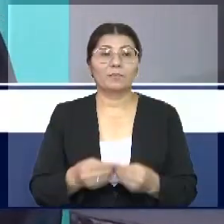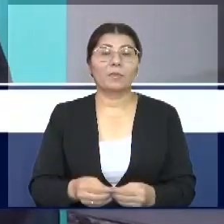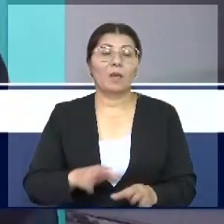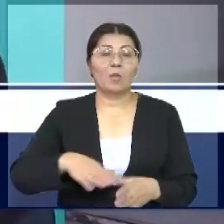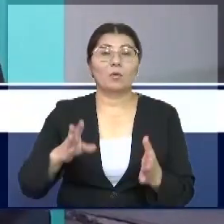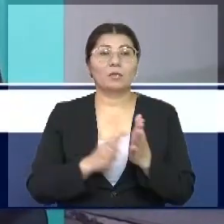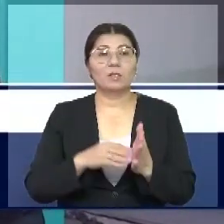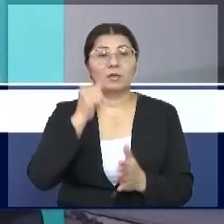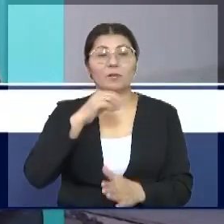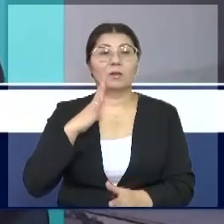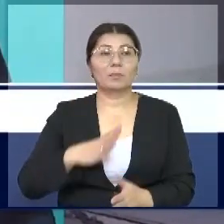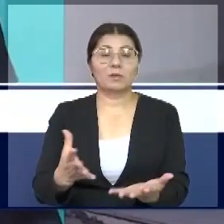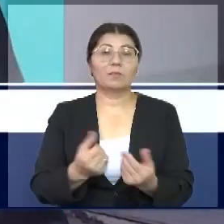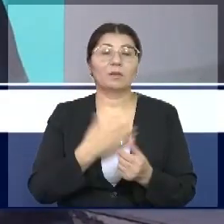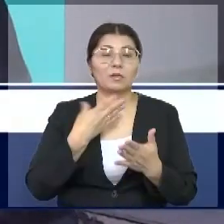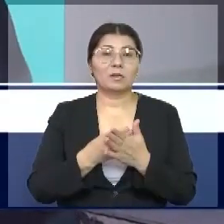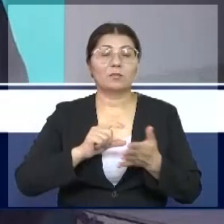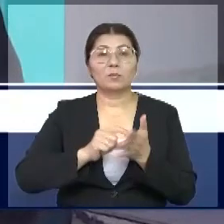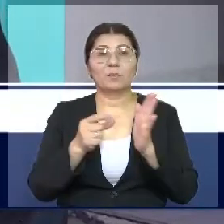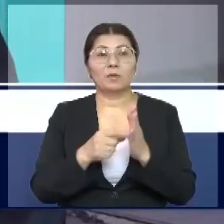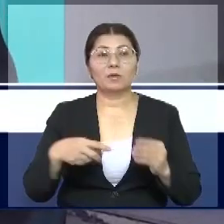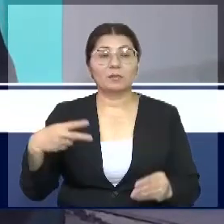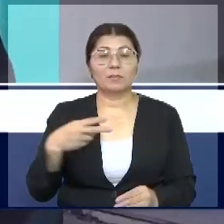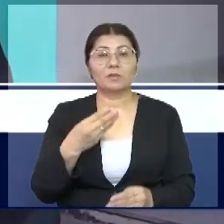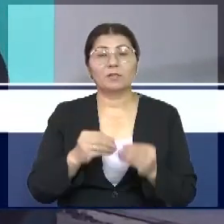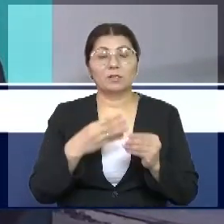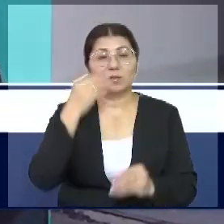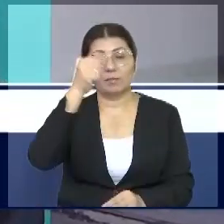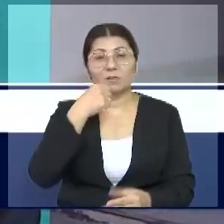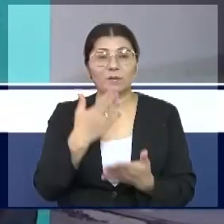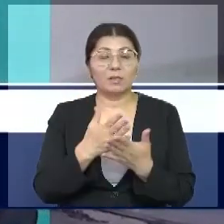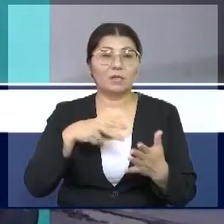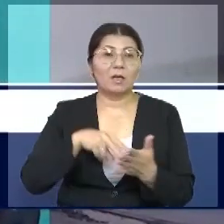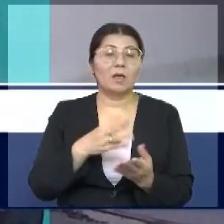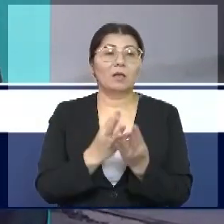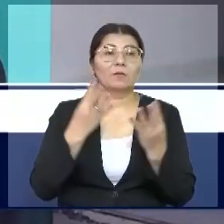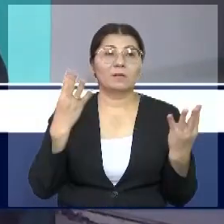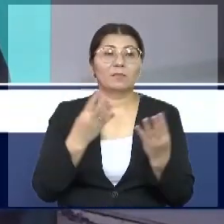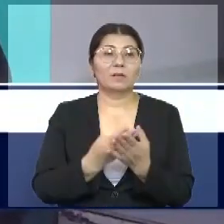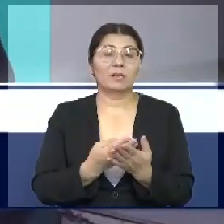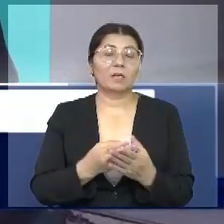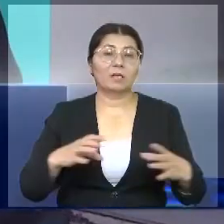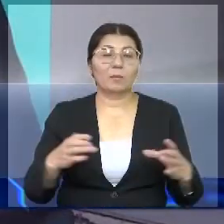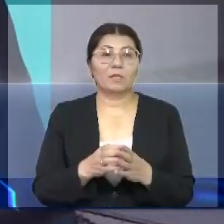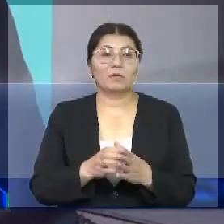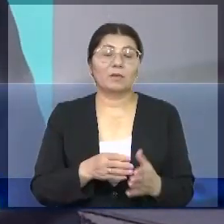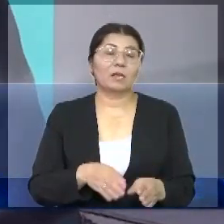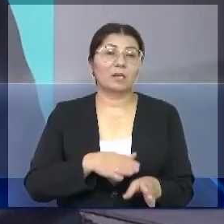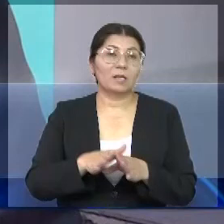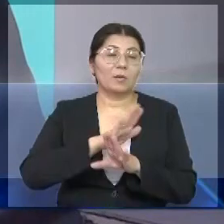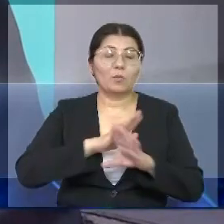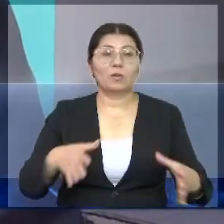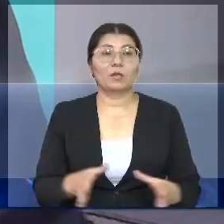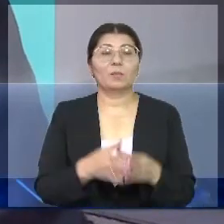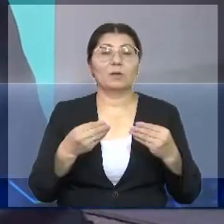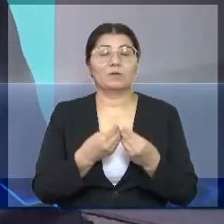После 9 лет ожидания обрела собственную квартиру. С 2014 года состояла в очереди на жилье по категории «неполная семья». Я